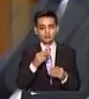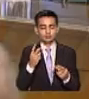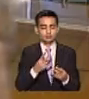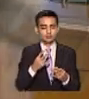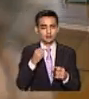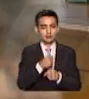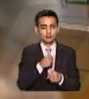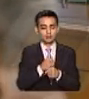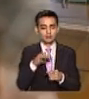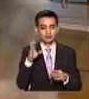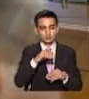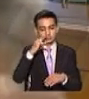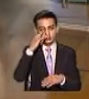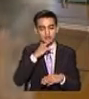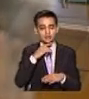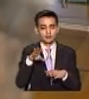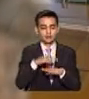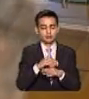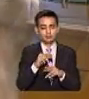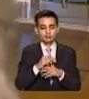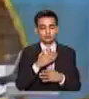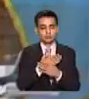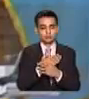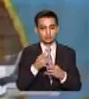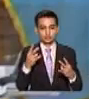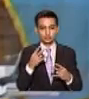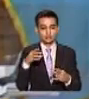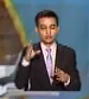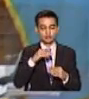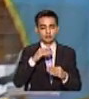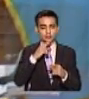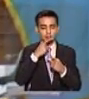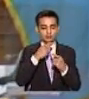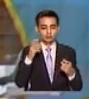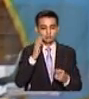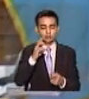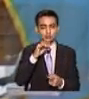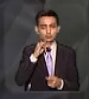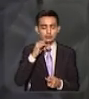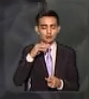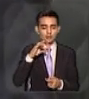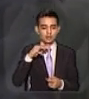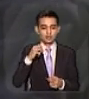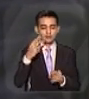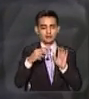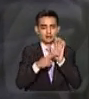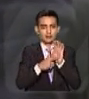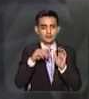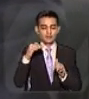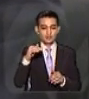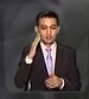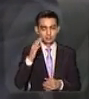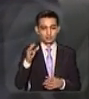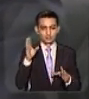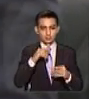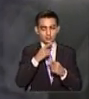повышению качества жизни каждого казахстанца. Об этом будет объявлено на съезде партии «Нур-Отан» 27 февраля. На